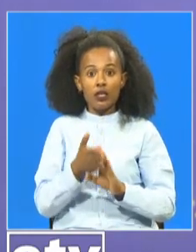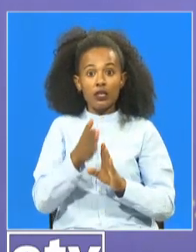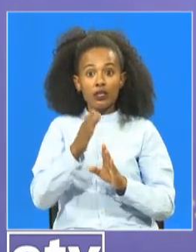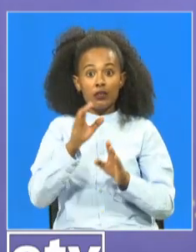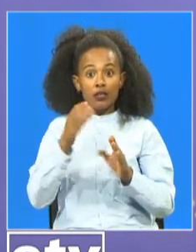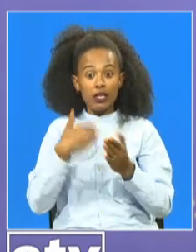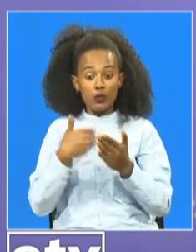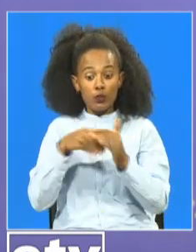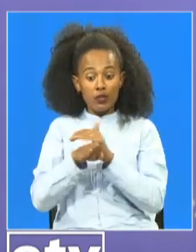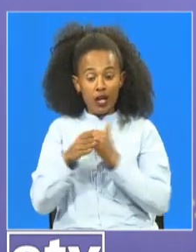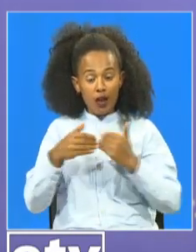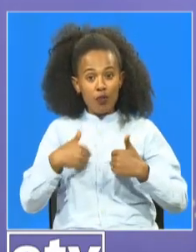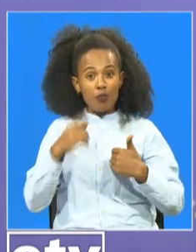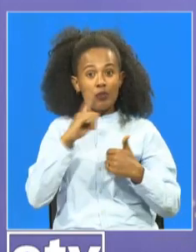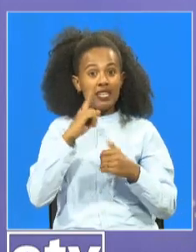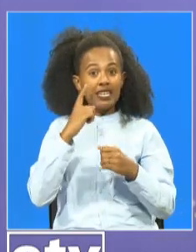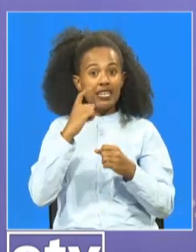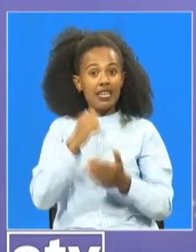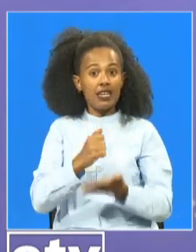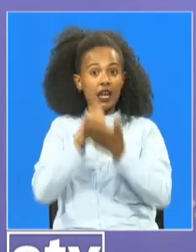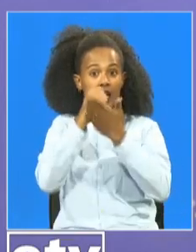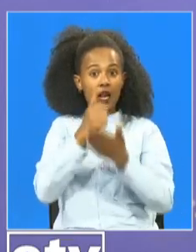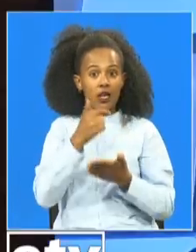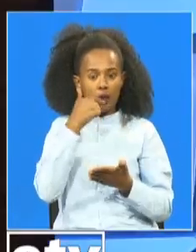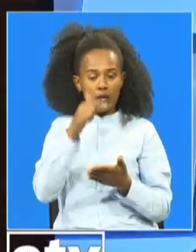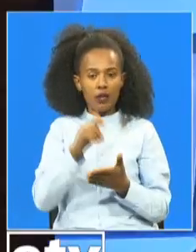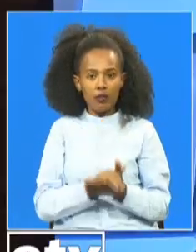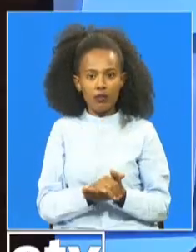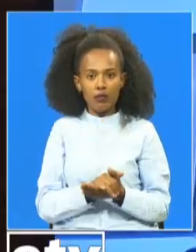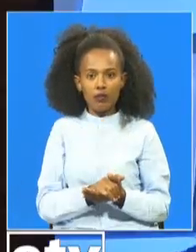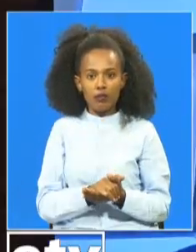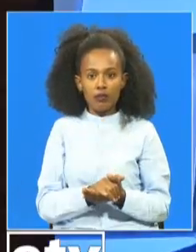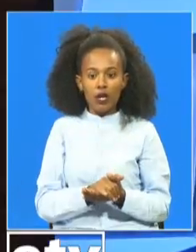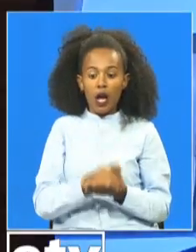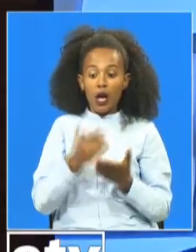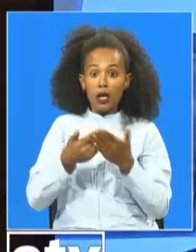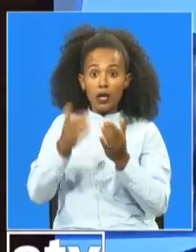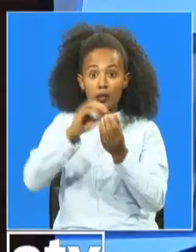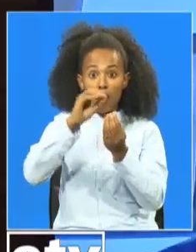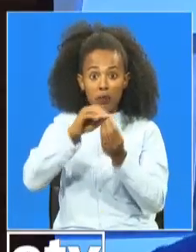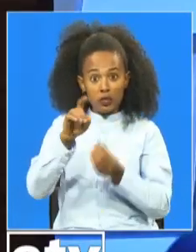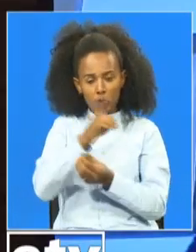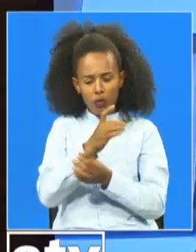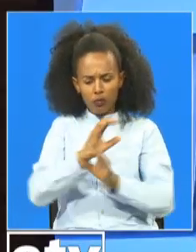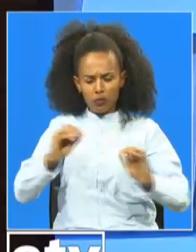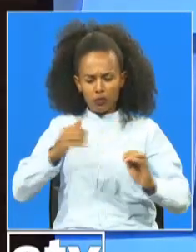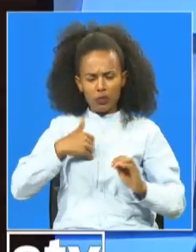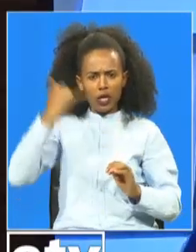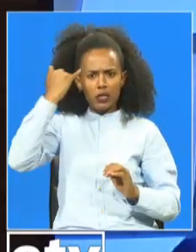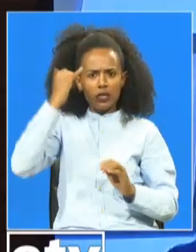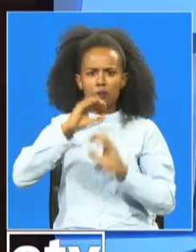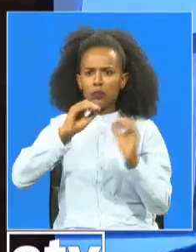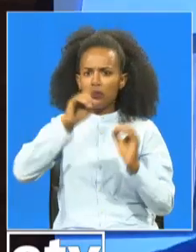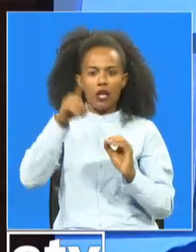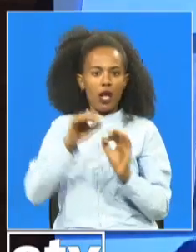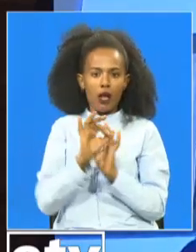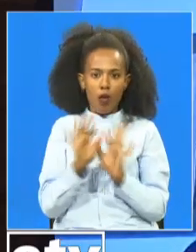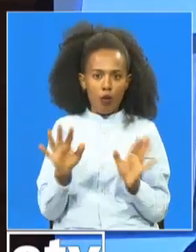ምን ያህል ይረዳናል የሚለውን ለማንሳት ፈልጌ ነው። ይሄ ነገር የተባባሰ ከሆነ ምንም በእኔ አስተያየት ምንም ጥያቄ የለውም።